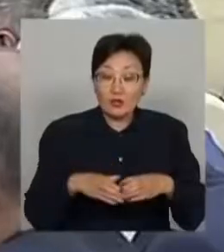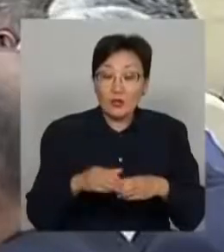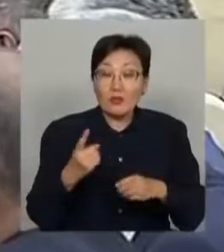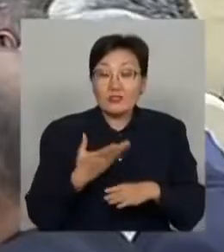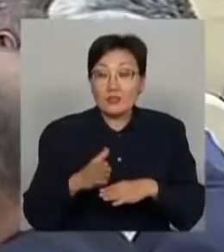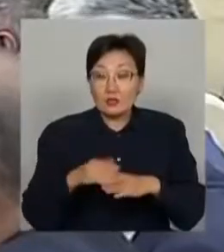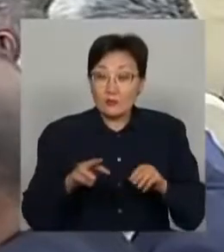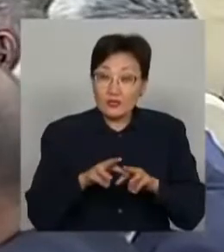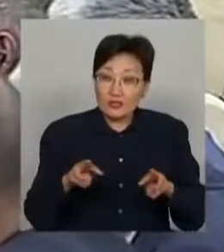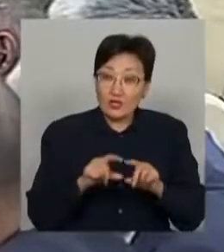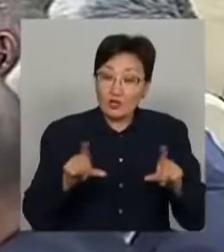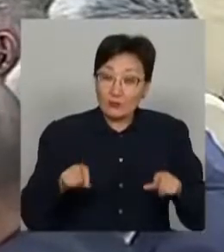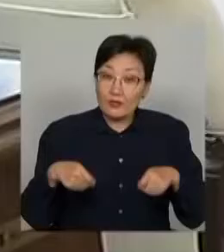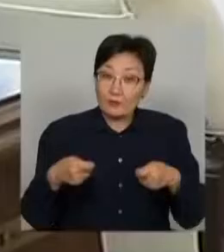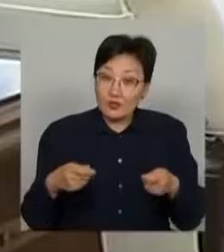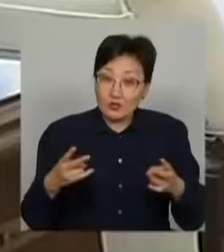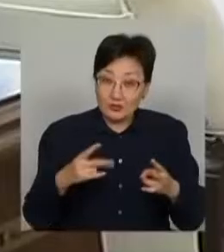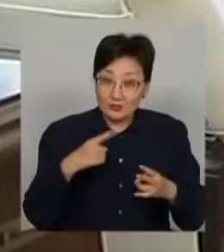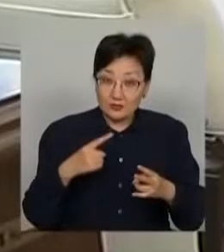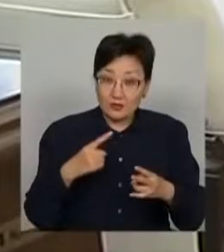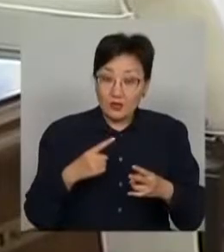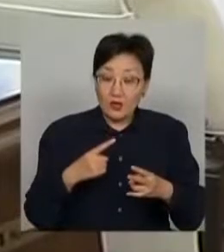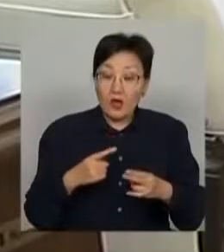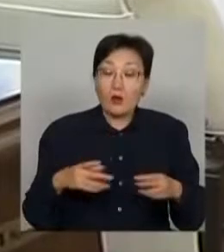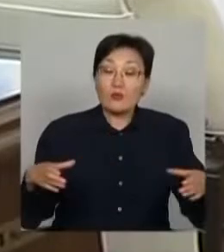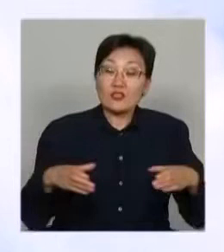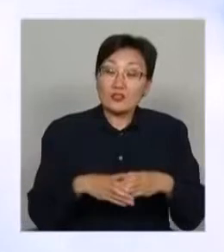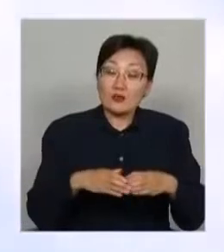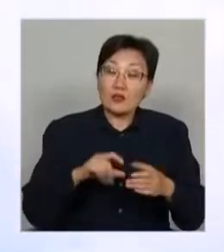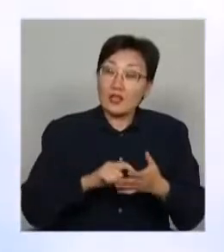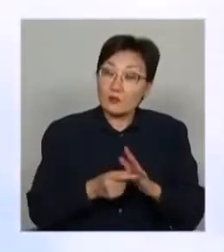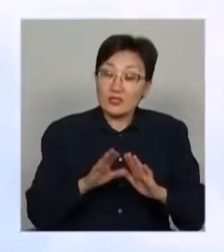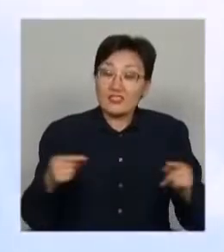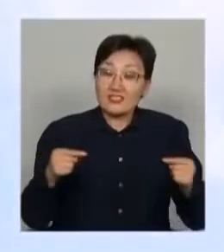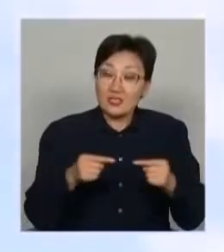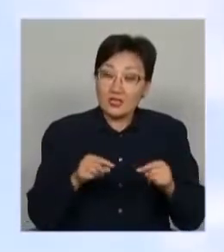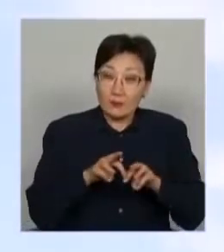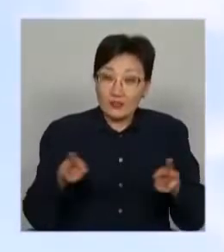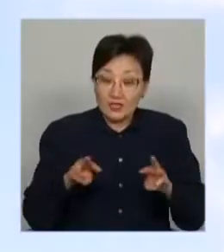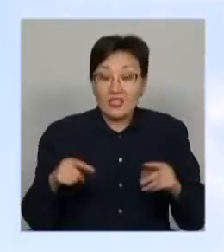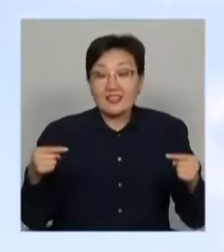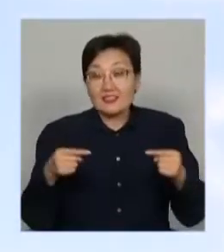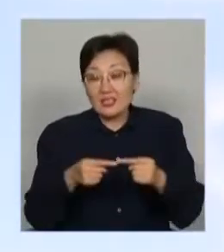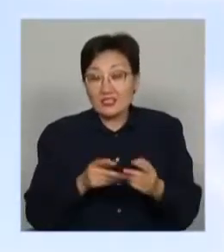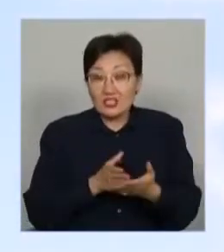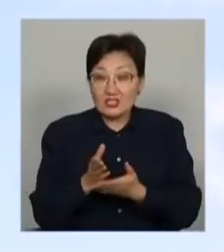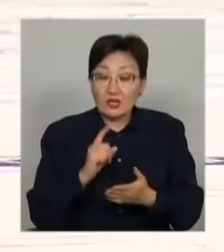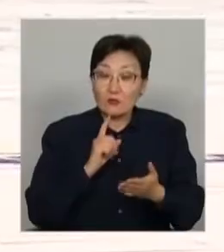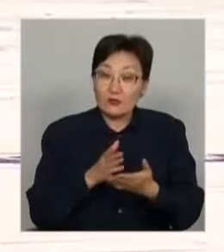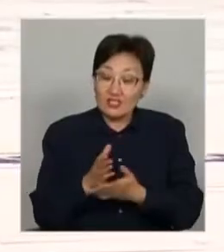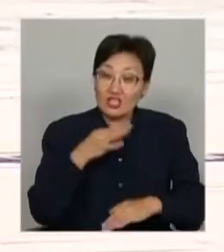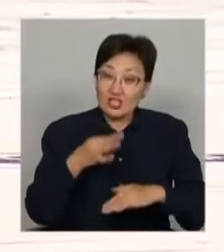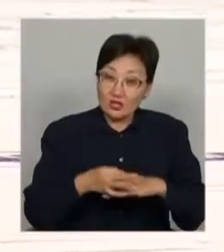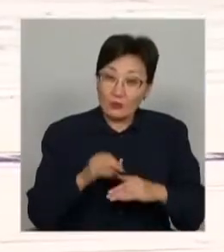бөлігі министрліктерге берілуі қажет деді. Яғни ұжымдық кабинет емес, нақты министр нақты салалық саясатқа